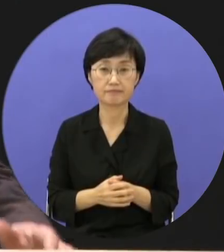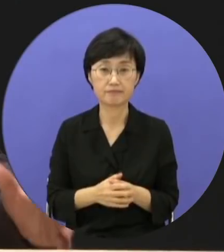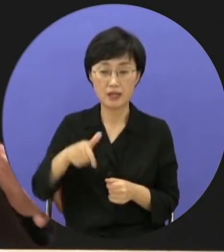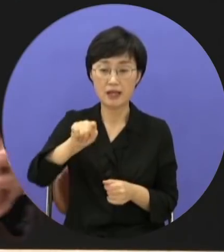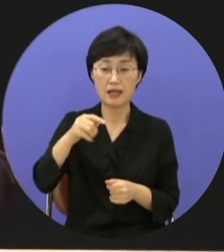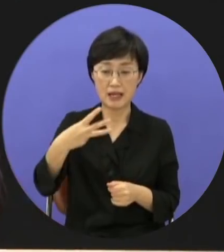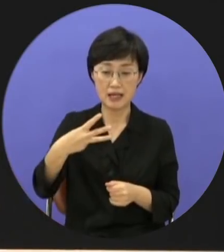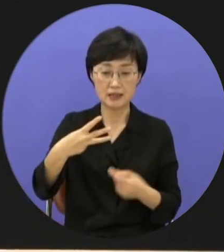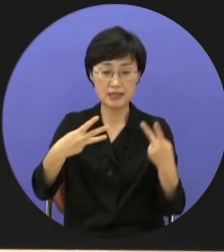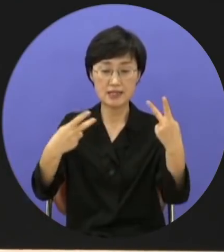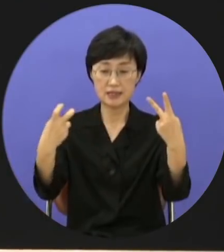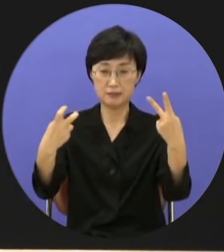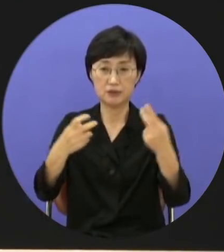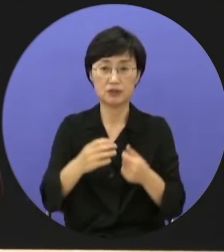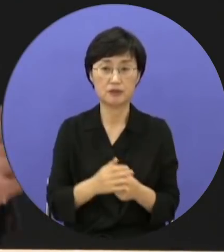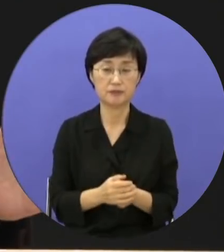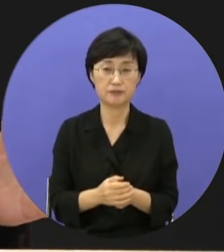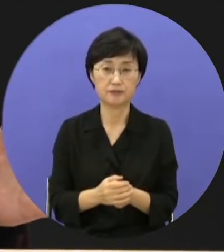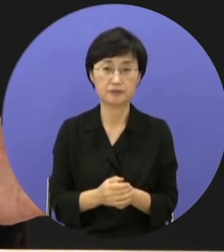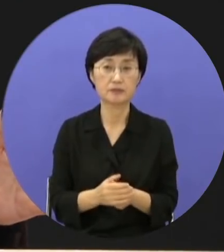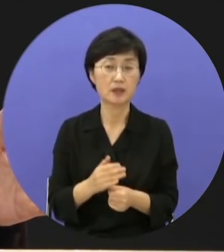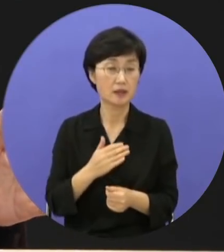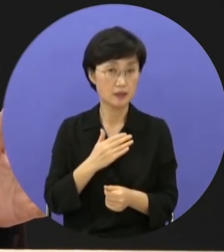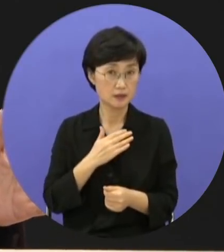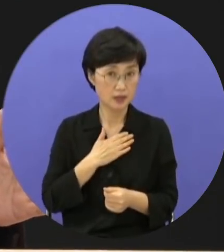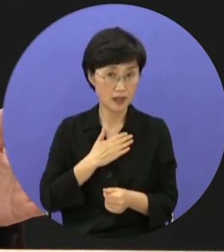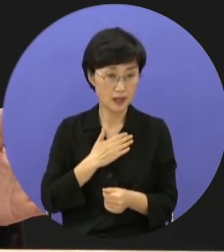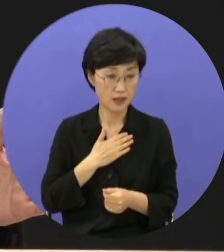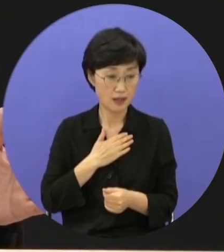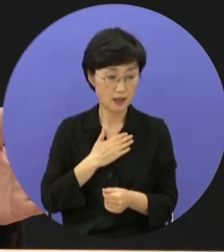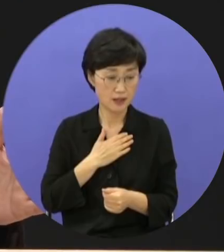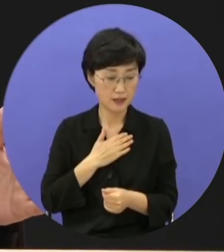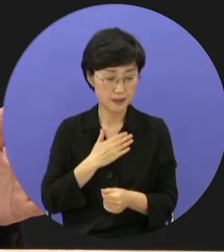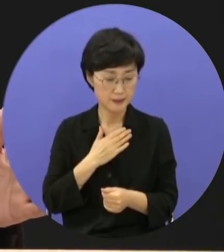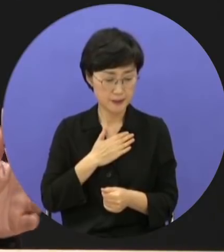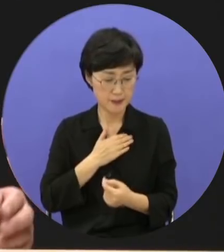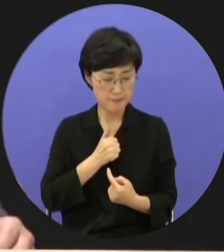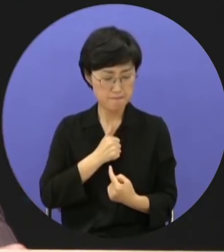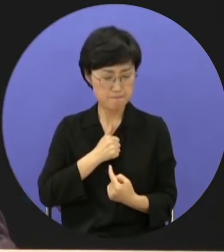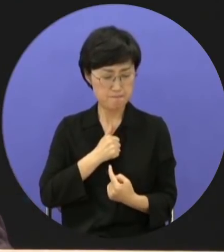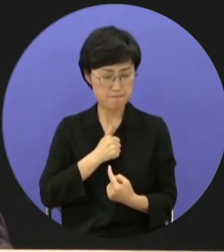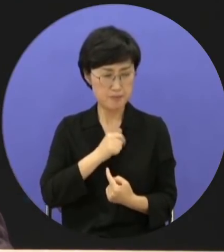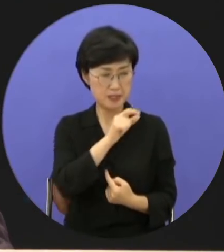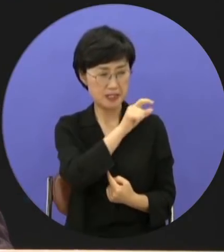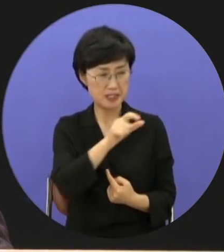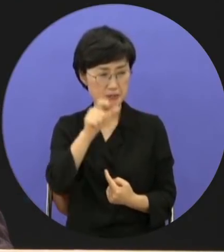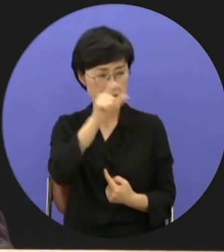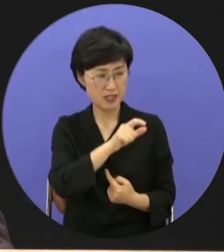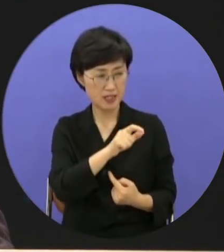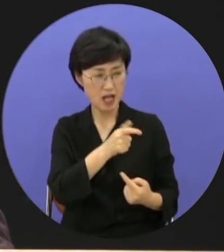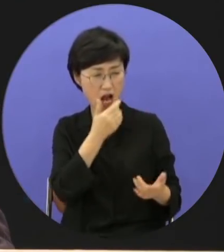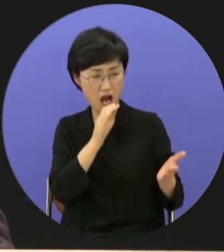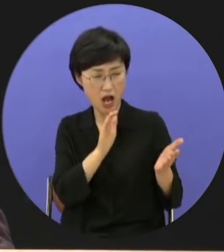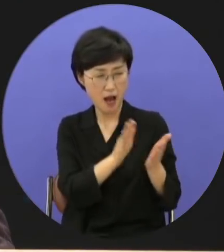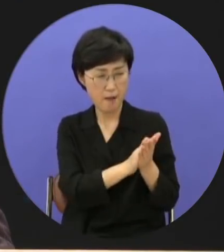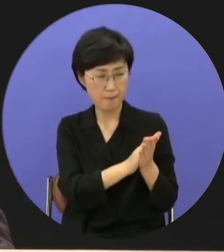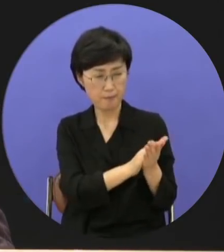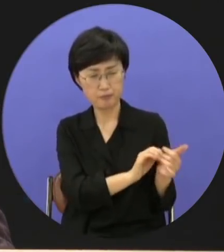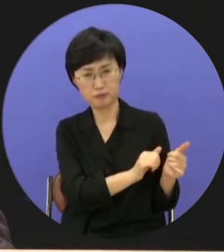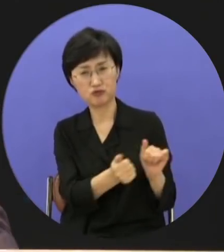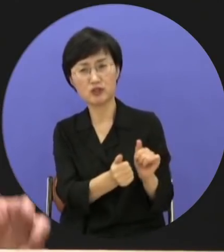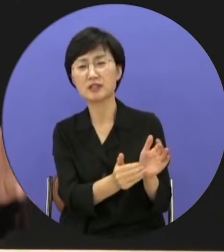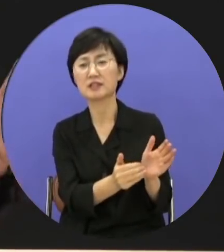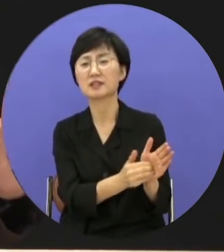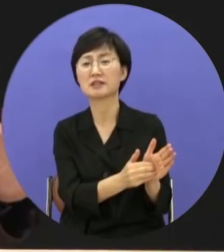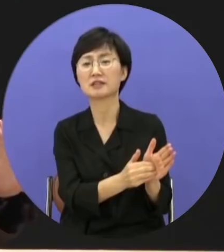2장 20절 나는 십자가에 죽고 It says in Galatians 2:20 I have been crucified with Christ.